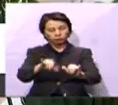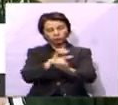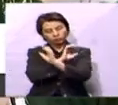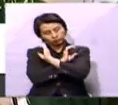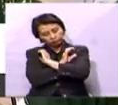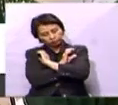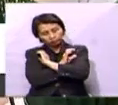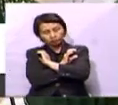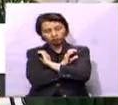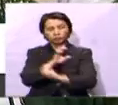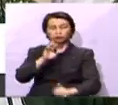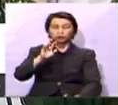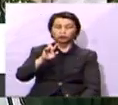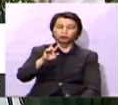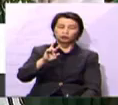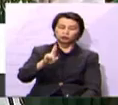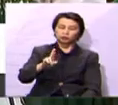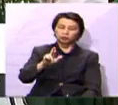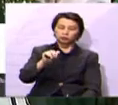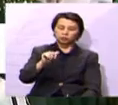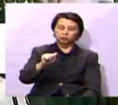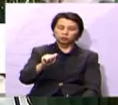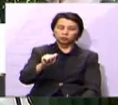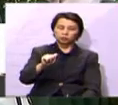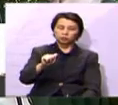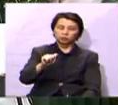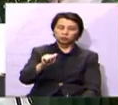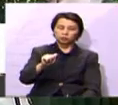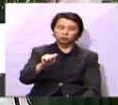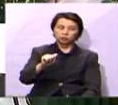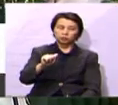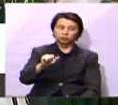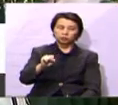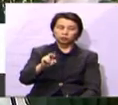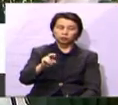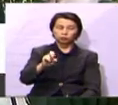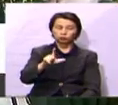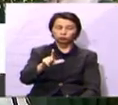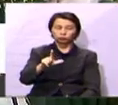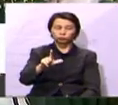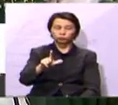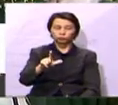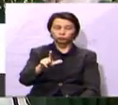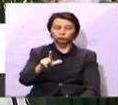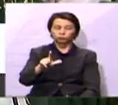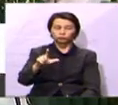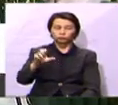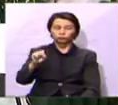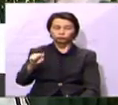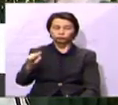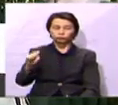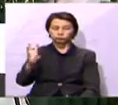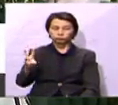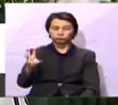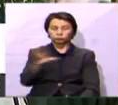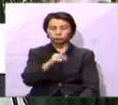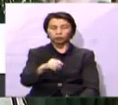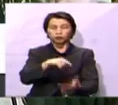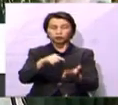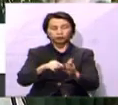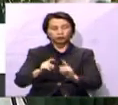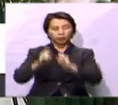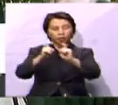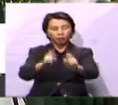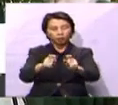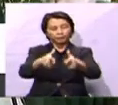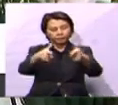mencintai Rasulullah sallallahu alaihi wasallam. Dan istimewa juga ini merupakan satu hadiah kepada Duli Yang Maha Mulia Yang